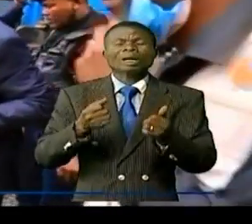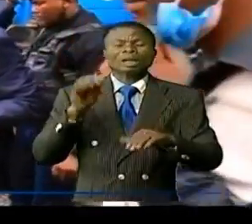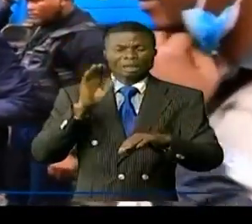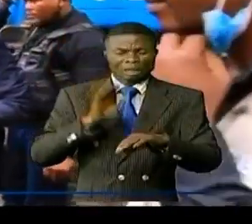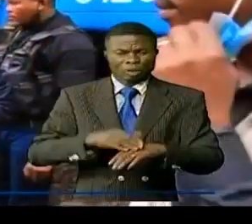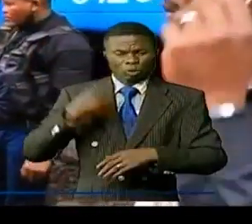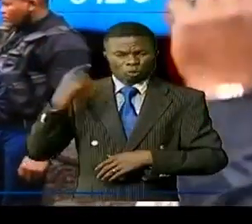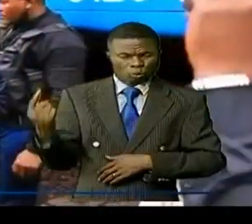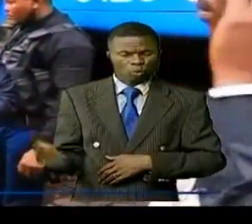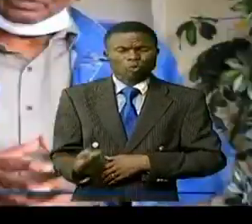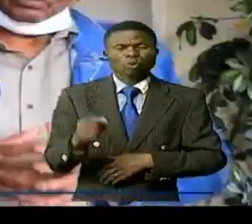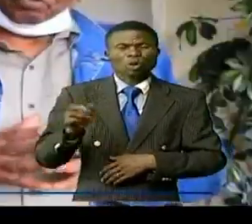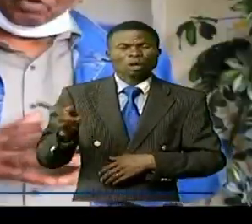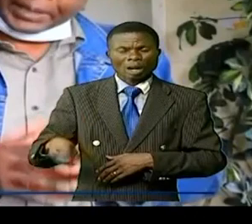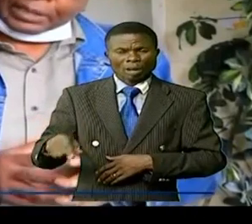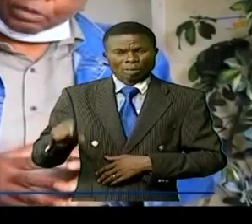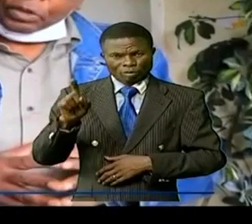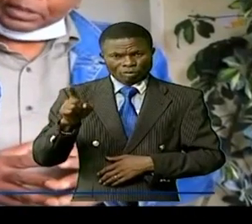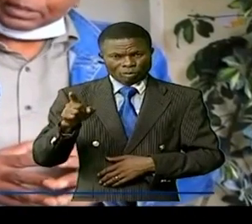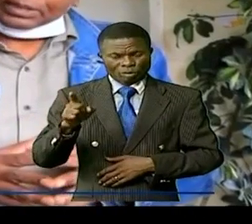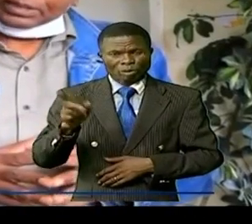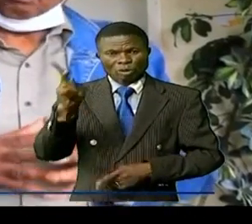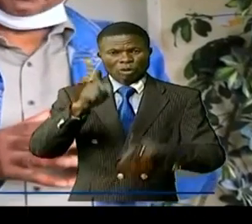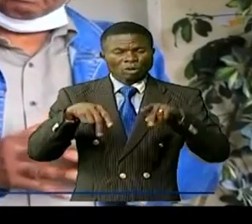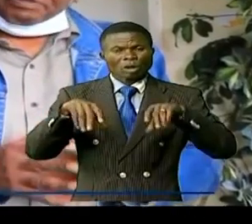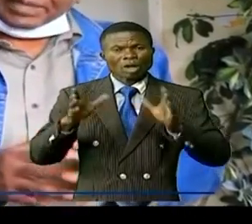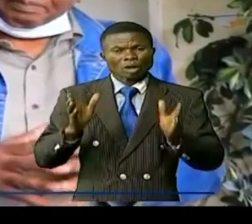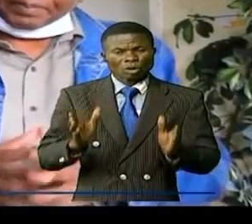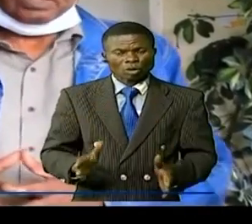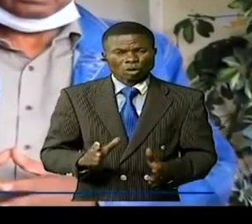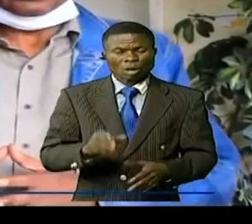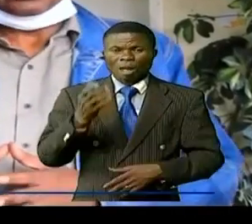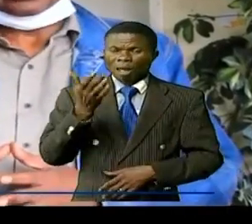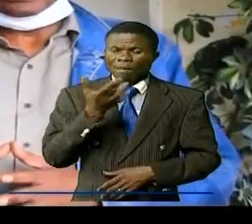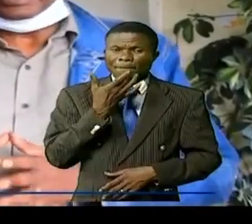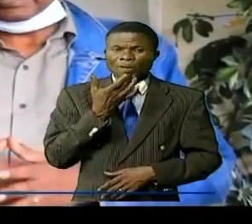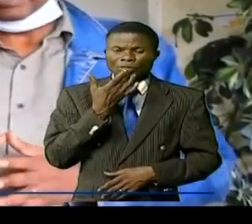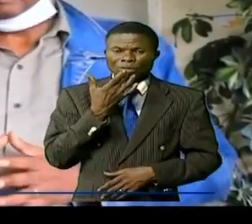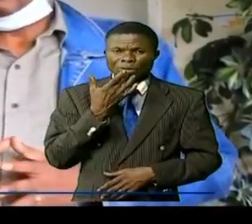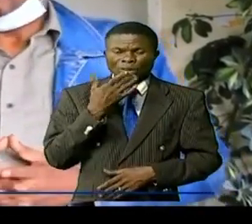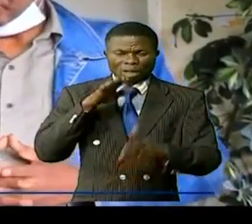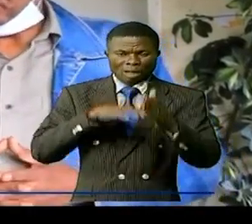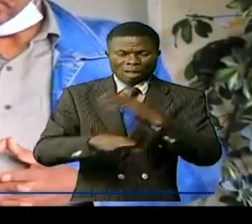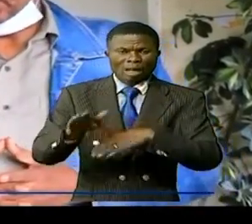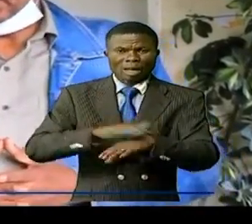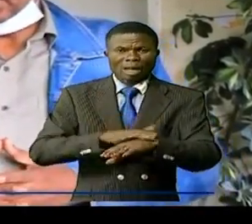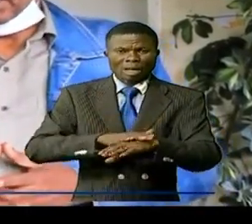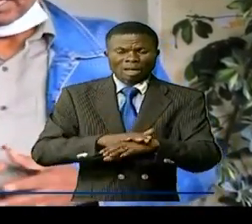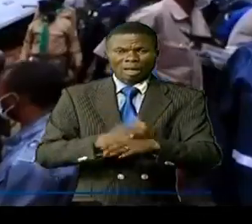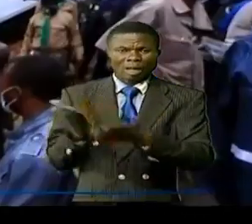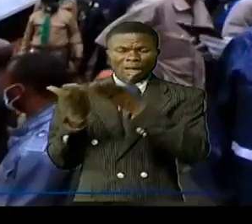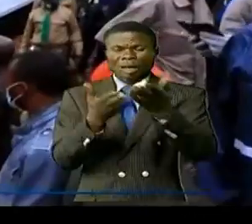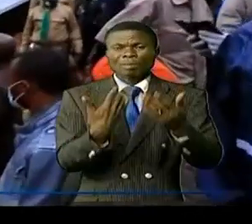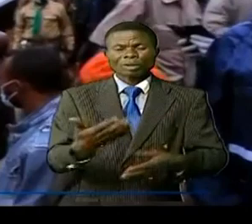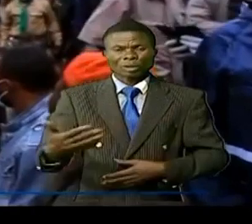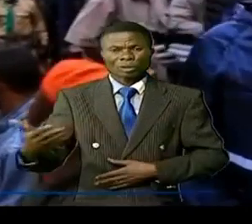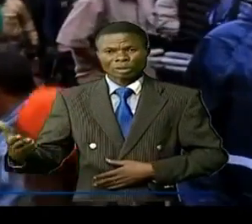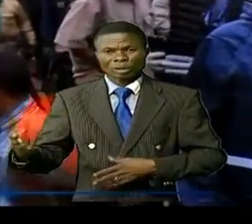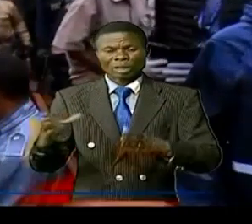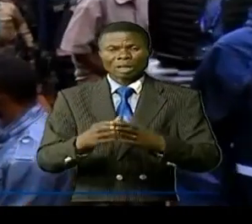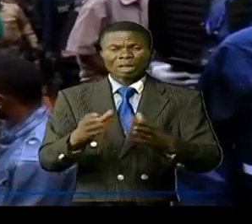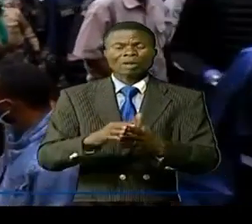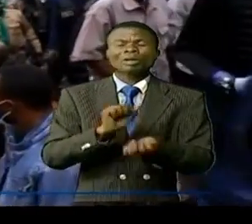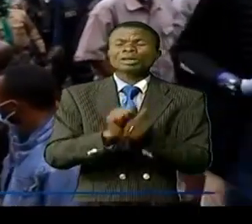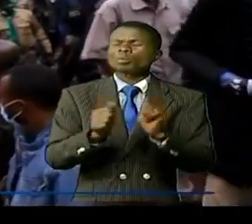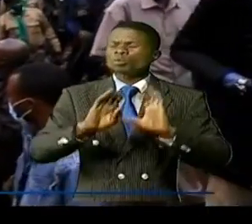devenus répétitives. Nos compatriotes ont préféré prendre les trains marchandises avec les